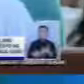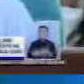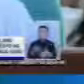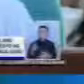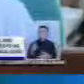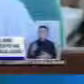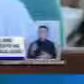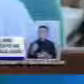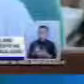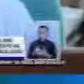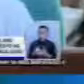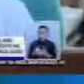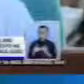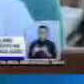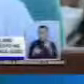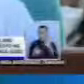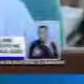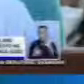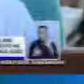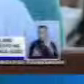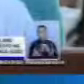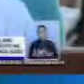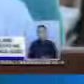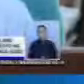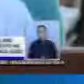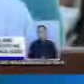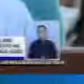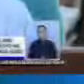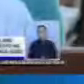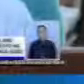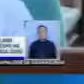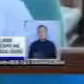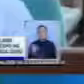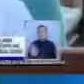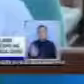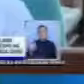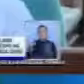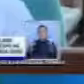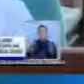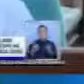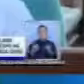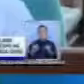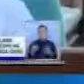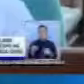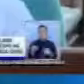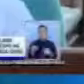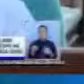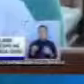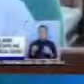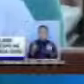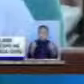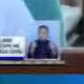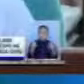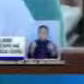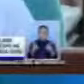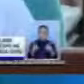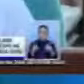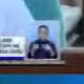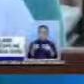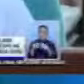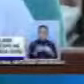to 58,000. That discretion also led to